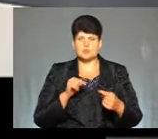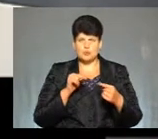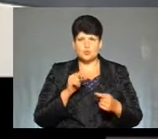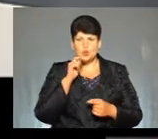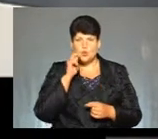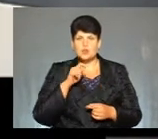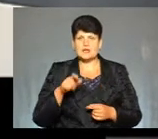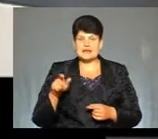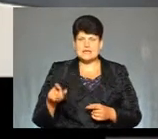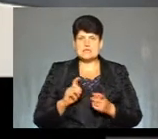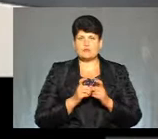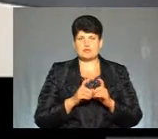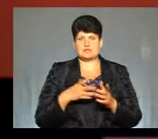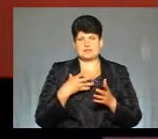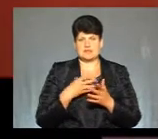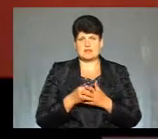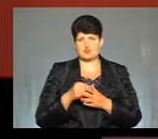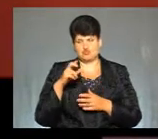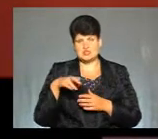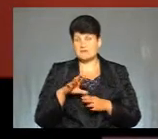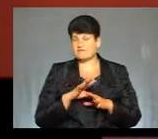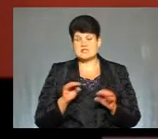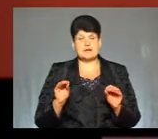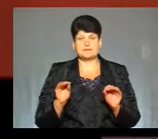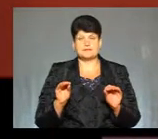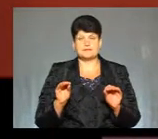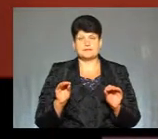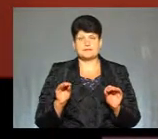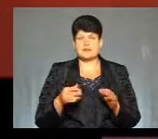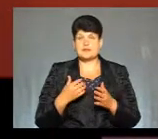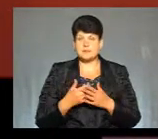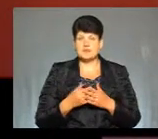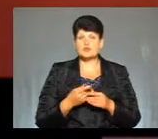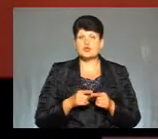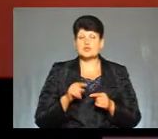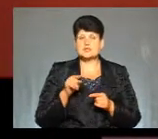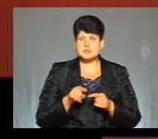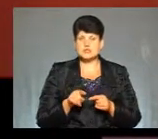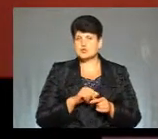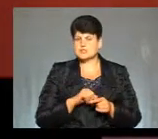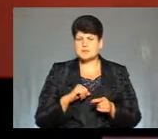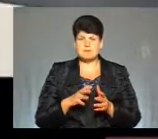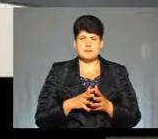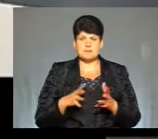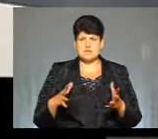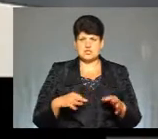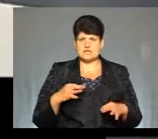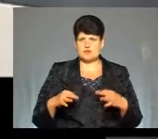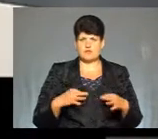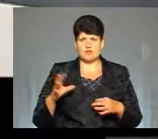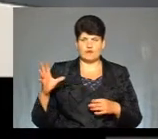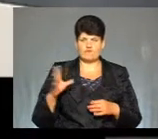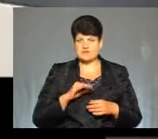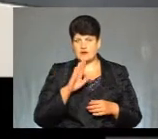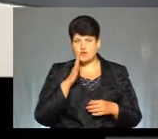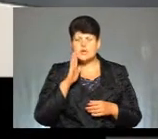українців і боротьби за власну державу. Ось і все. Напевно, це те, що найбільше нервувало всіх ворогів, які і